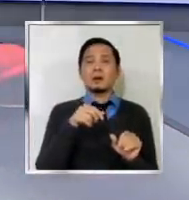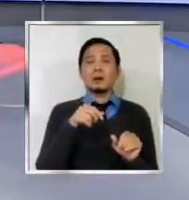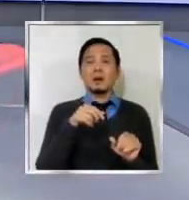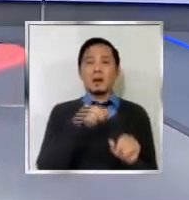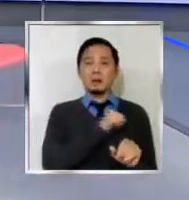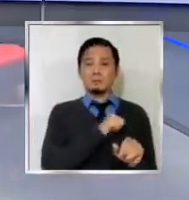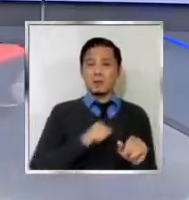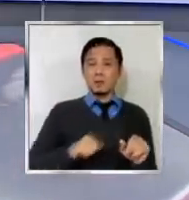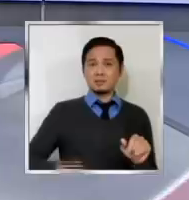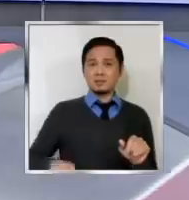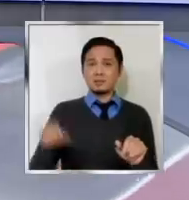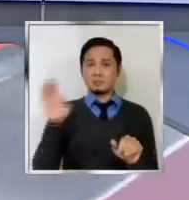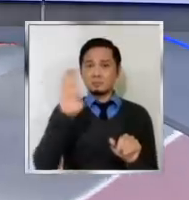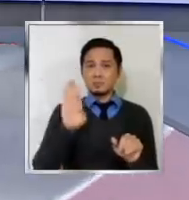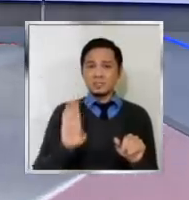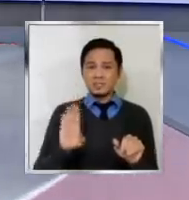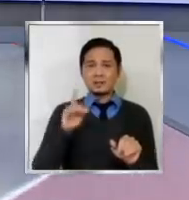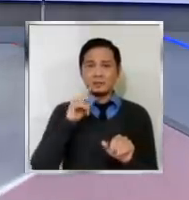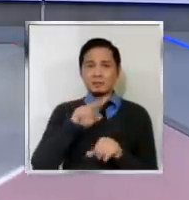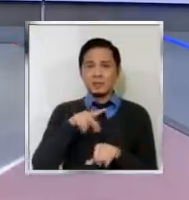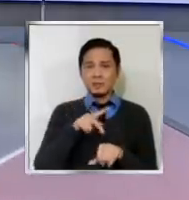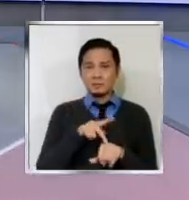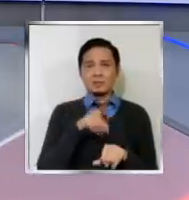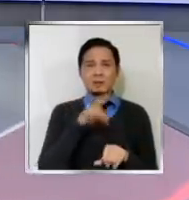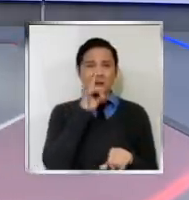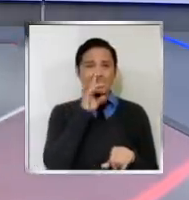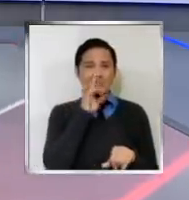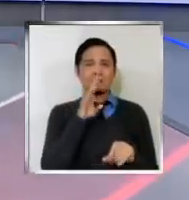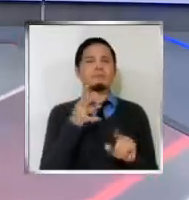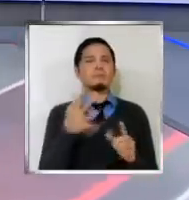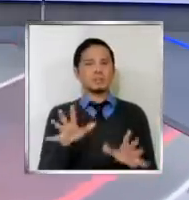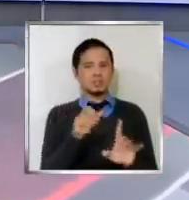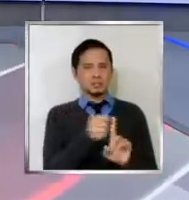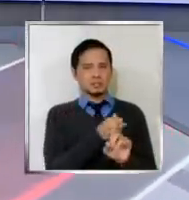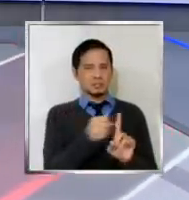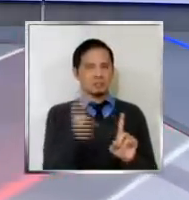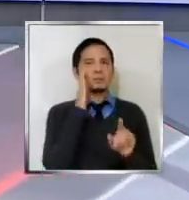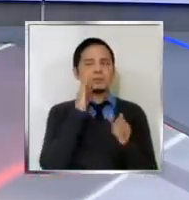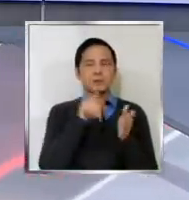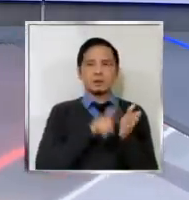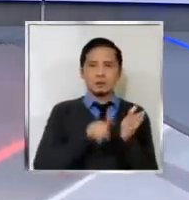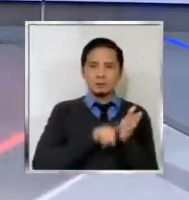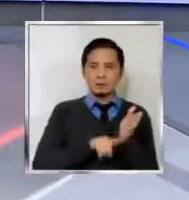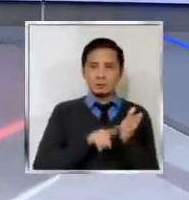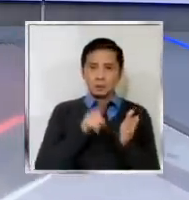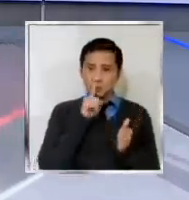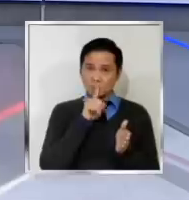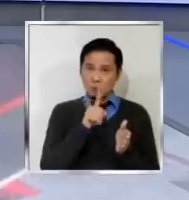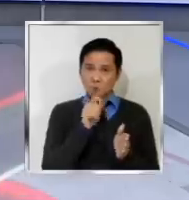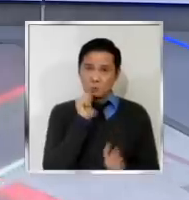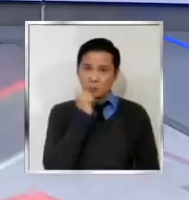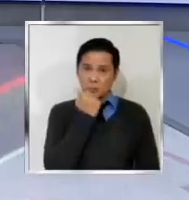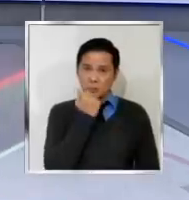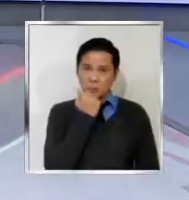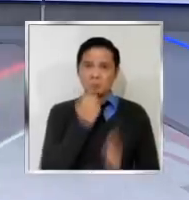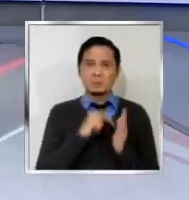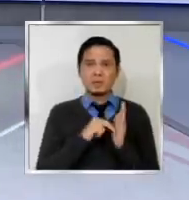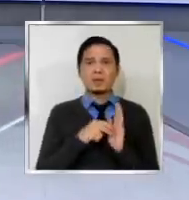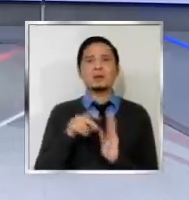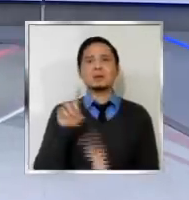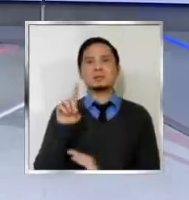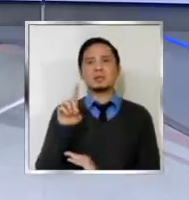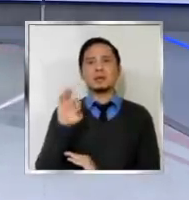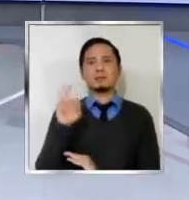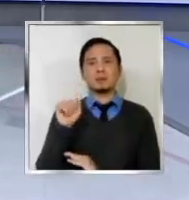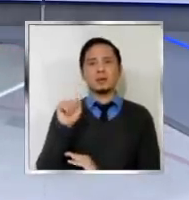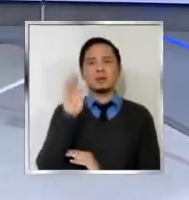Mauro, sa kasambahay niyang isa ring Pinoy. Kung mapatunayang nagkasala, papatawan ng DFA ng nararapat na